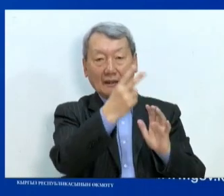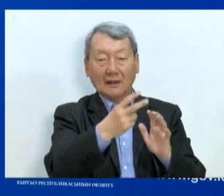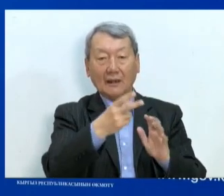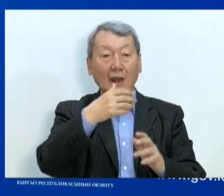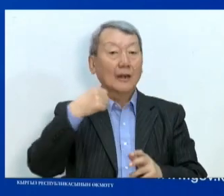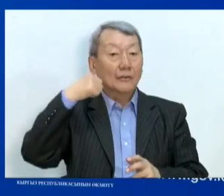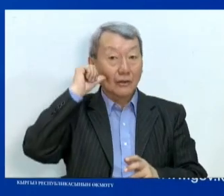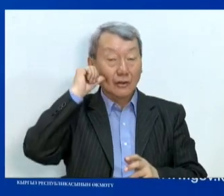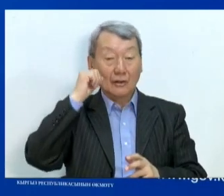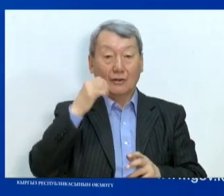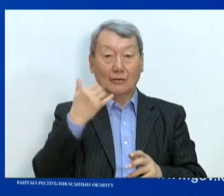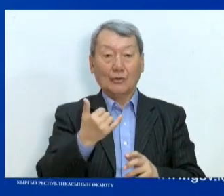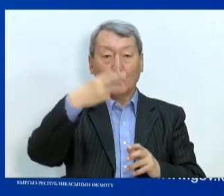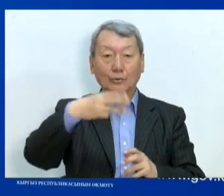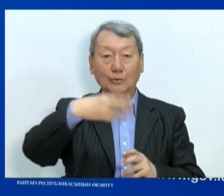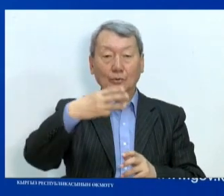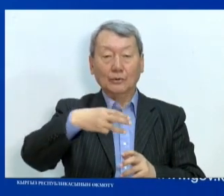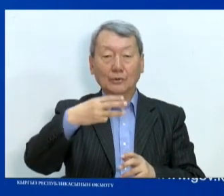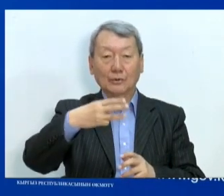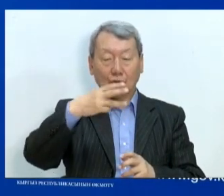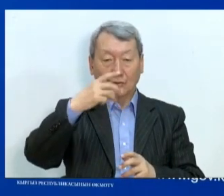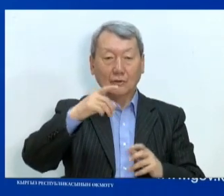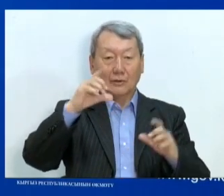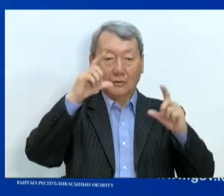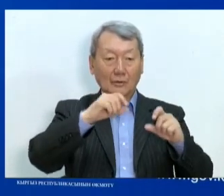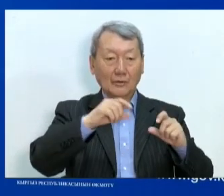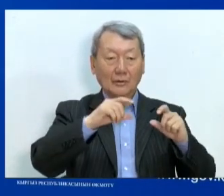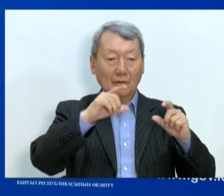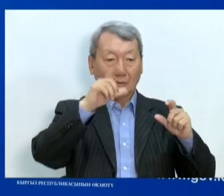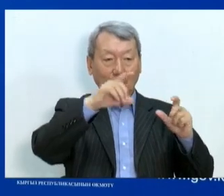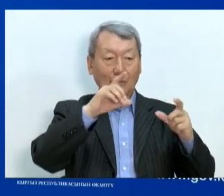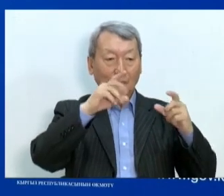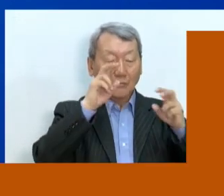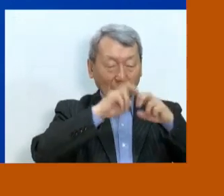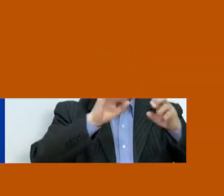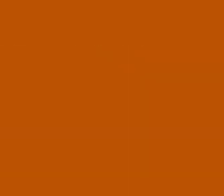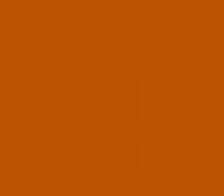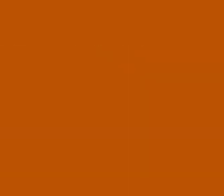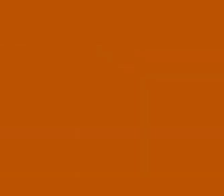кечээкүгө караганда 30 кишиге азайды обсервацияда тургандарыбыз.